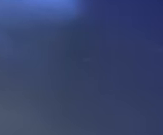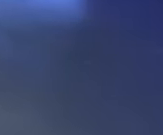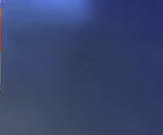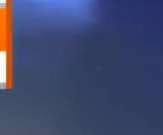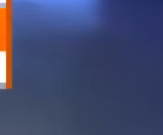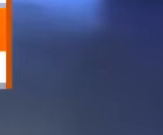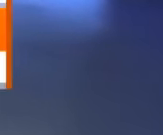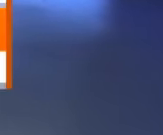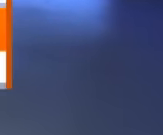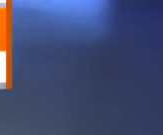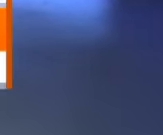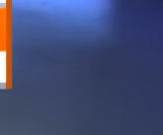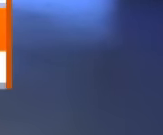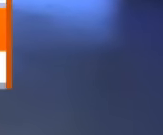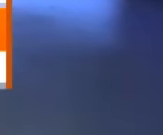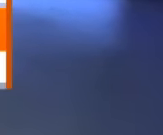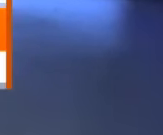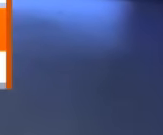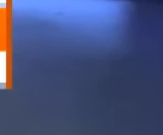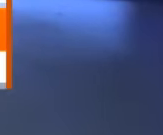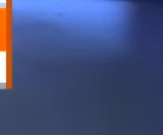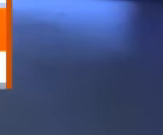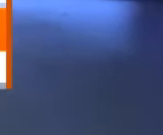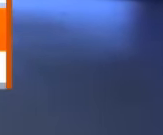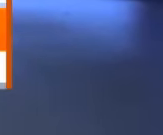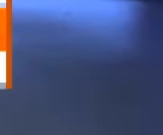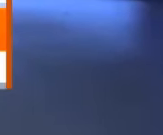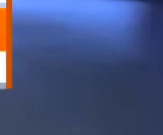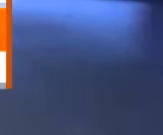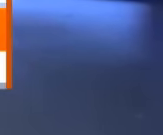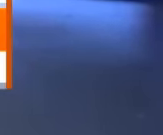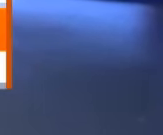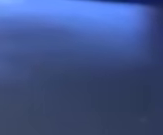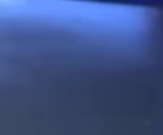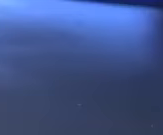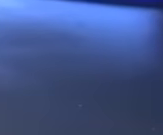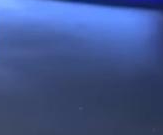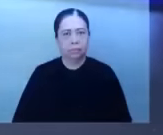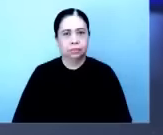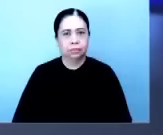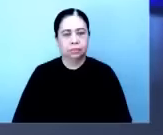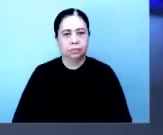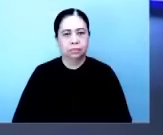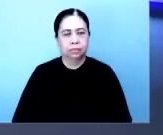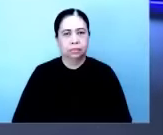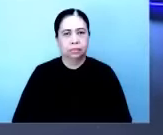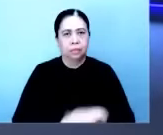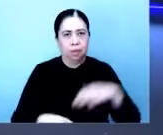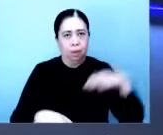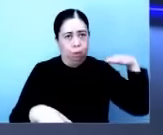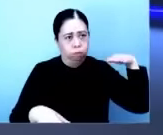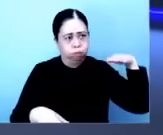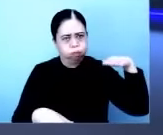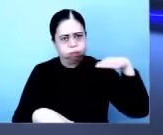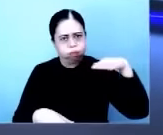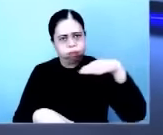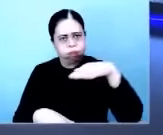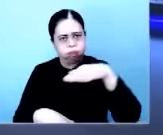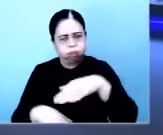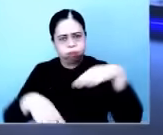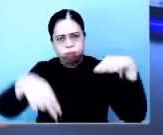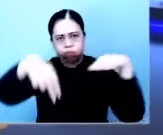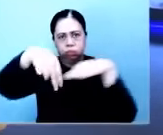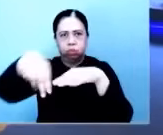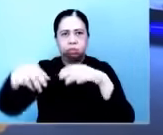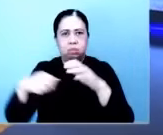Nilusok sa isang residential compound sa Negros Occidental ang isang humaharurot na pickup truck. Sugatan ng walong sakay ng sasakyan